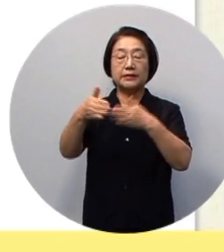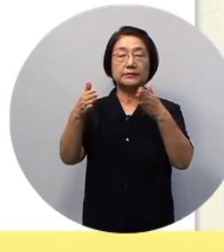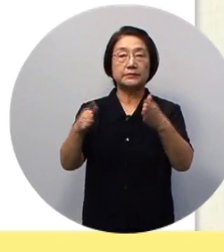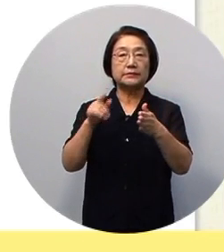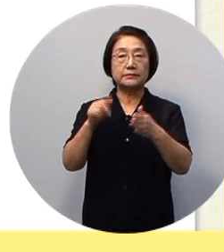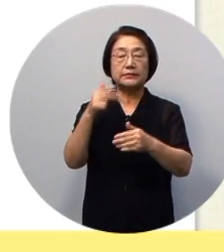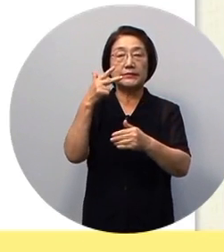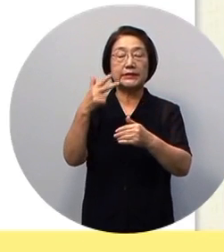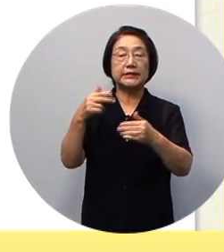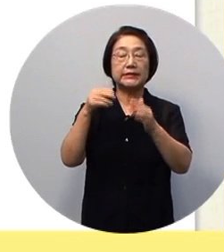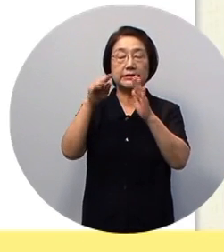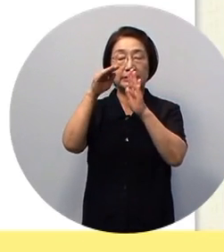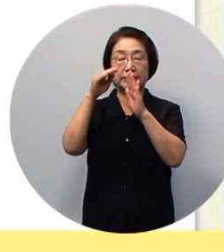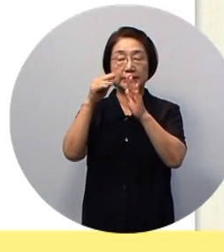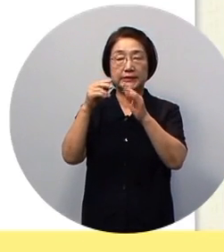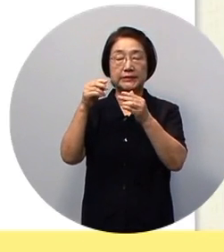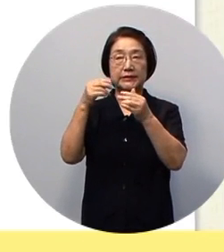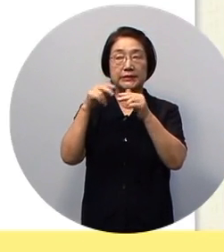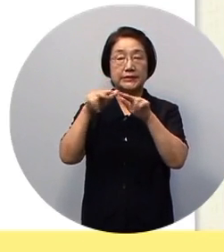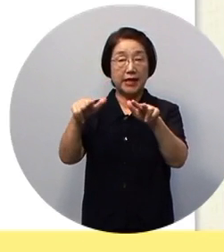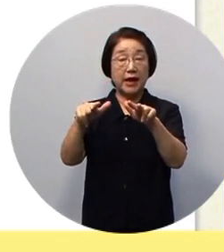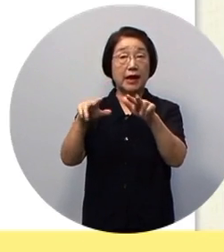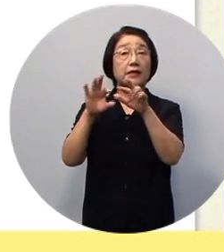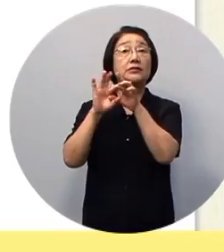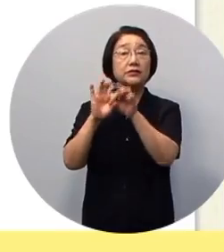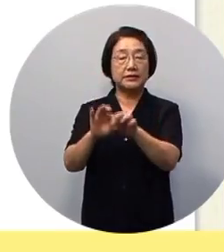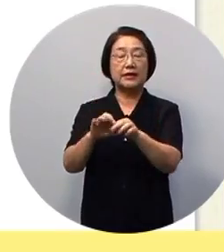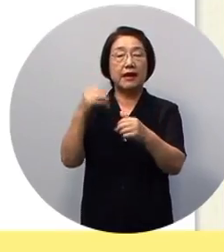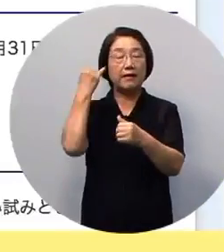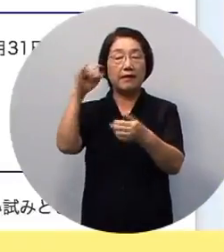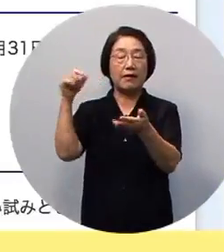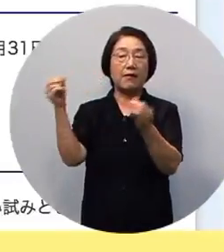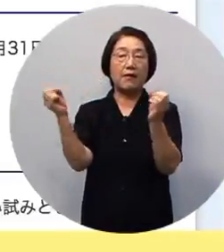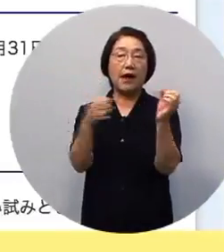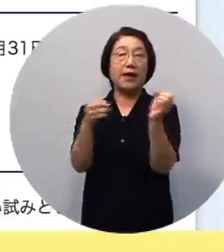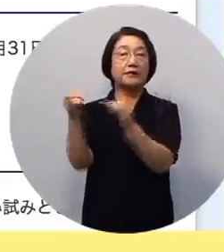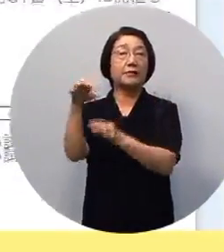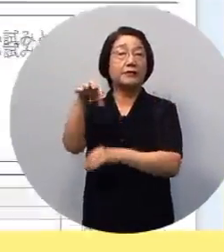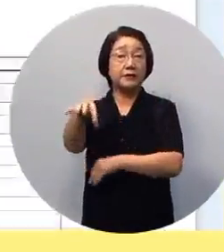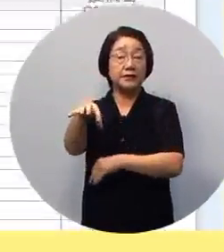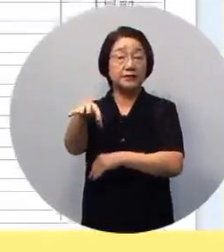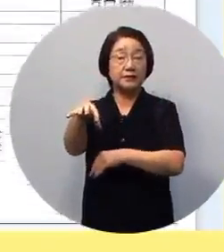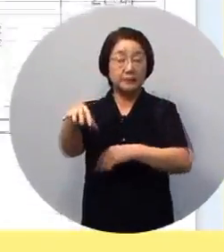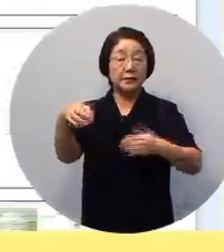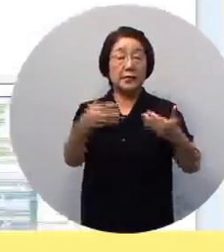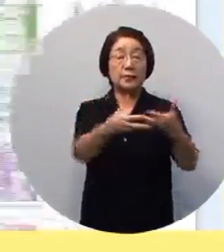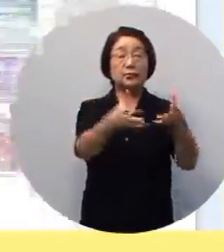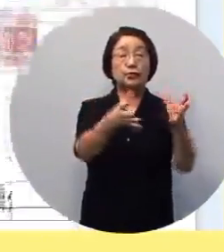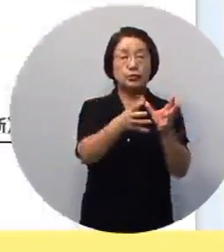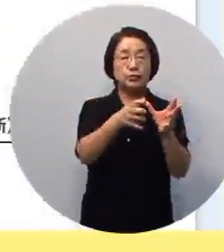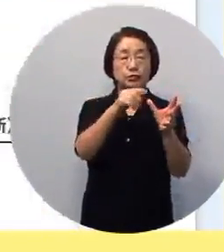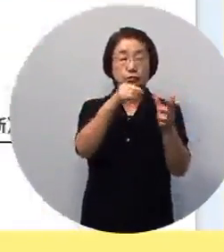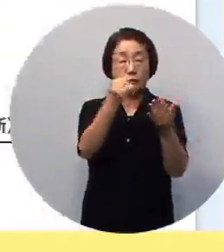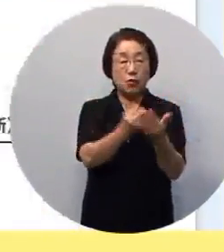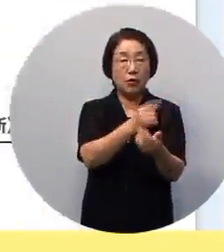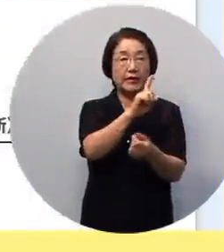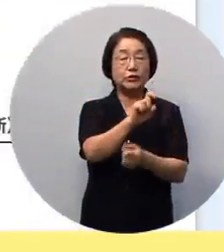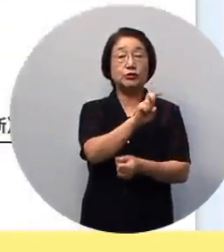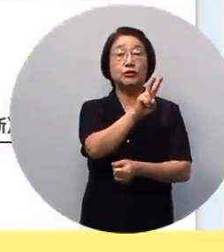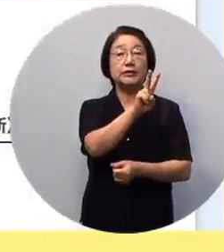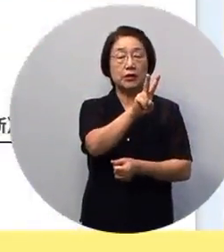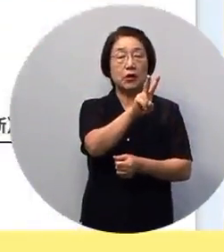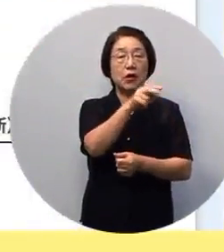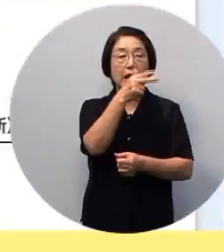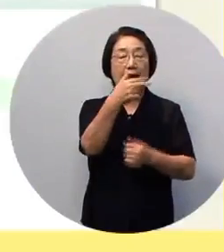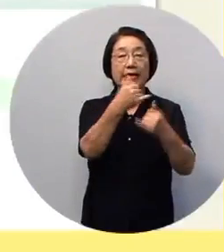市政の決められたテーマについて意見を交わす場所です。そしてグループのカテゴリーの残り12個が市